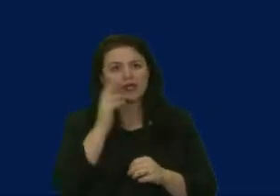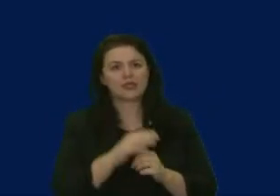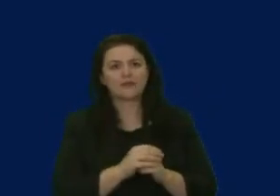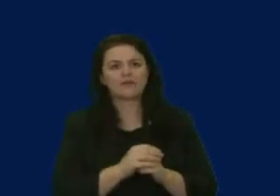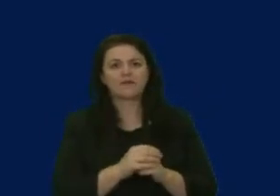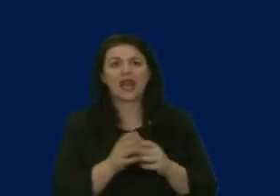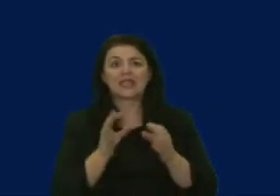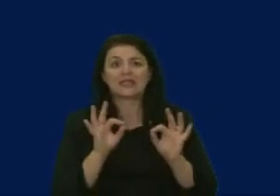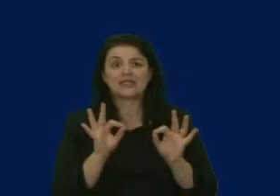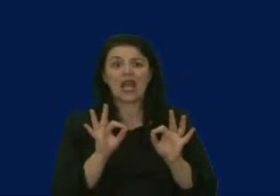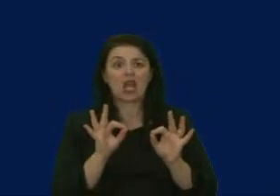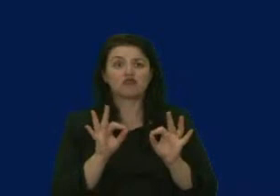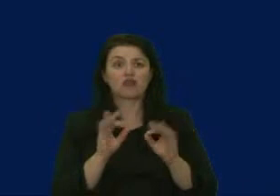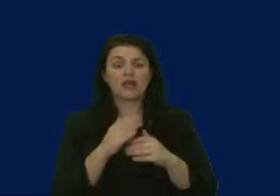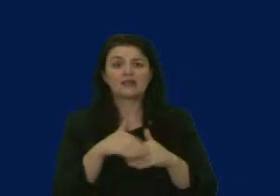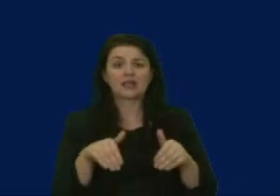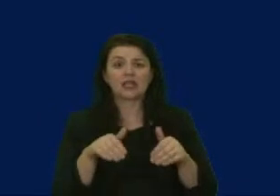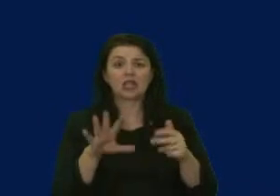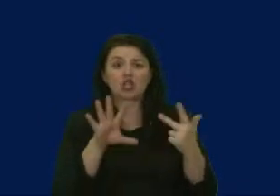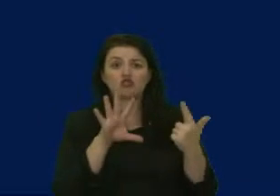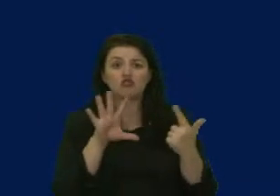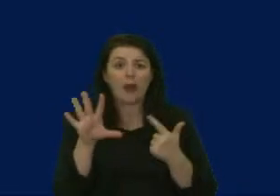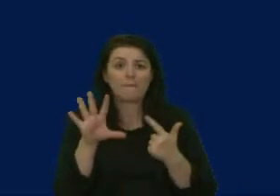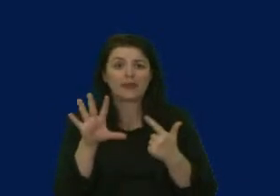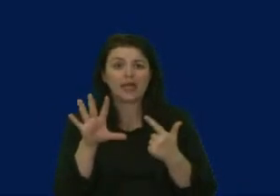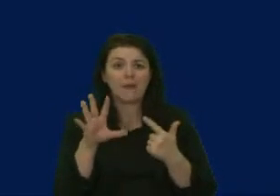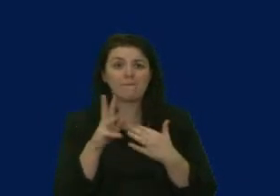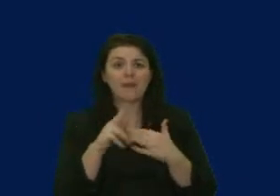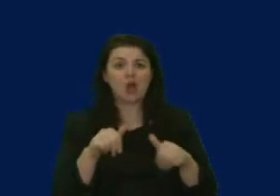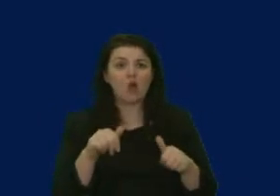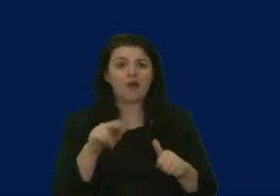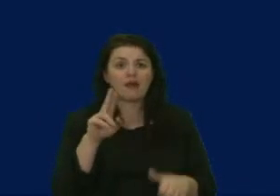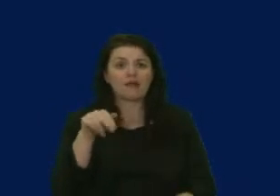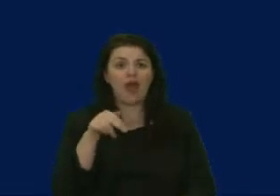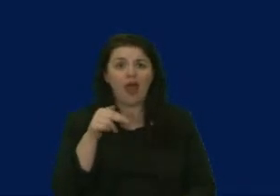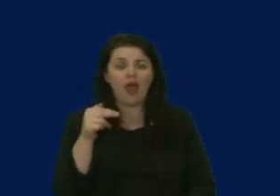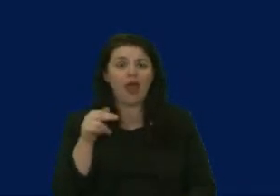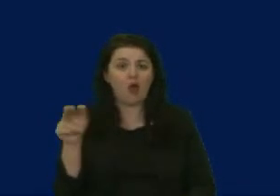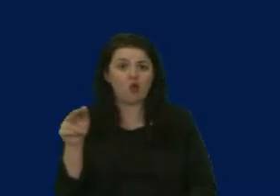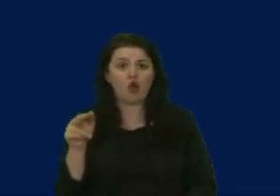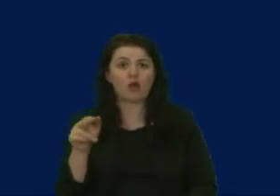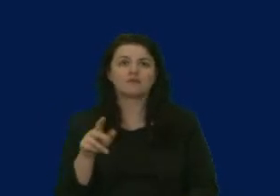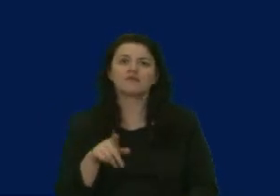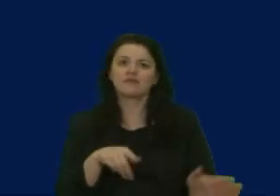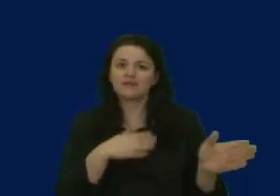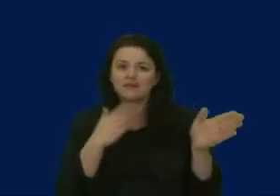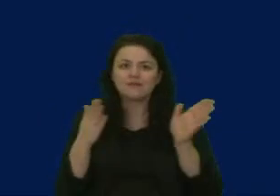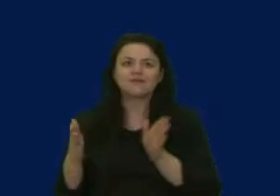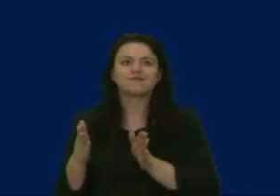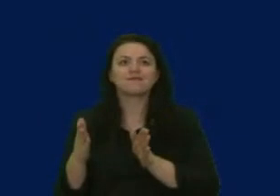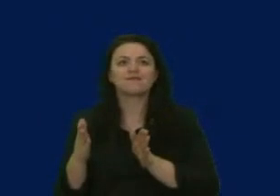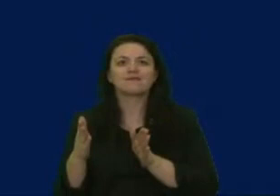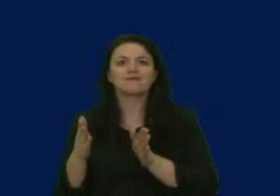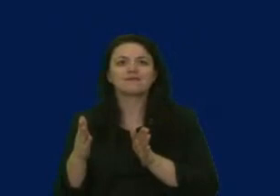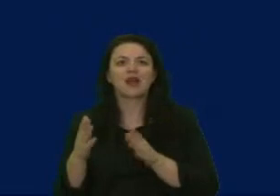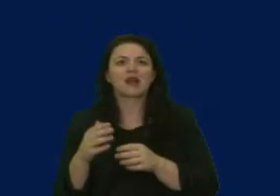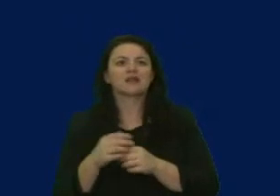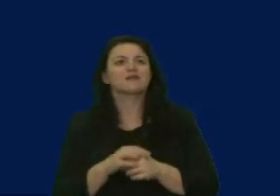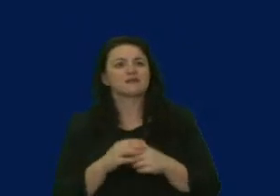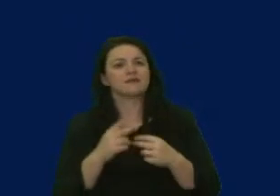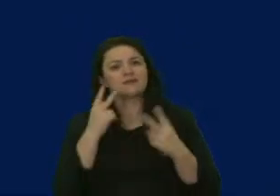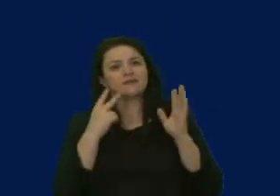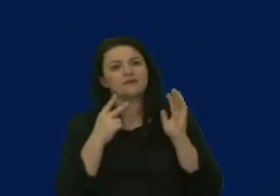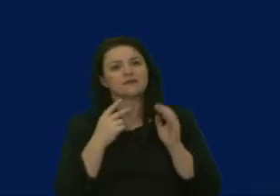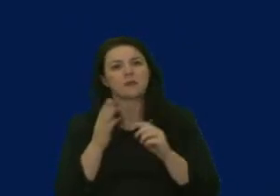10 străzi în valoare de 7 milioane de euro Deci vedeți pentru trei am investit nouă alte 10 terminăm cu 7 milioane de euro strada Simeria